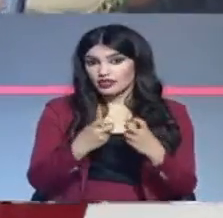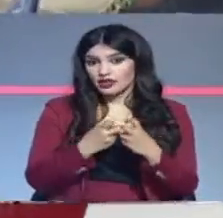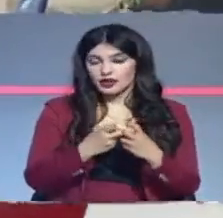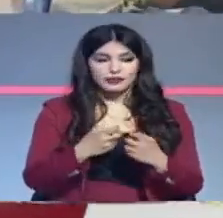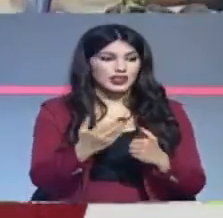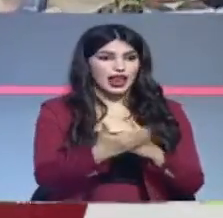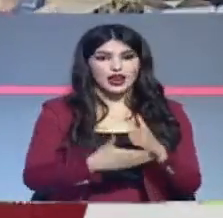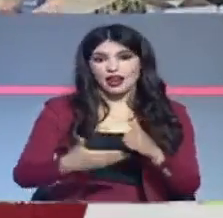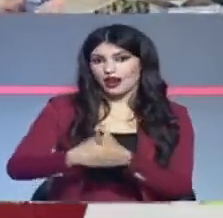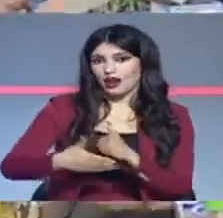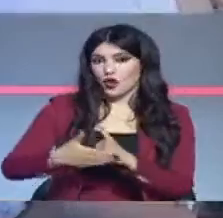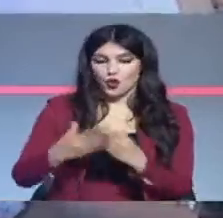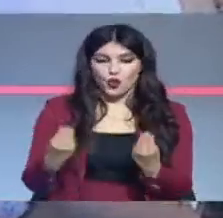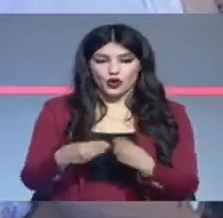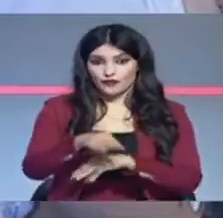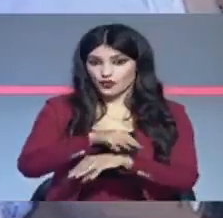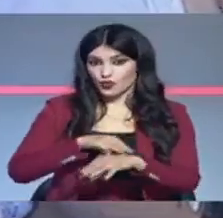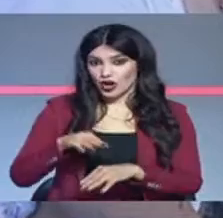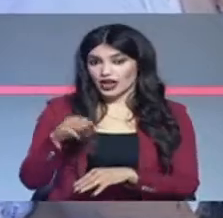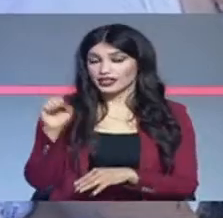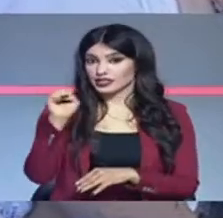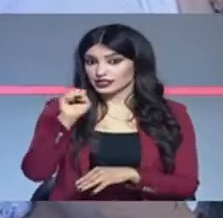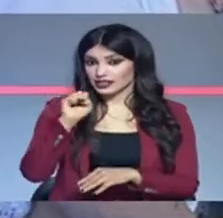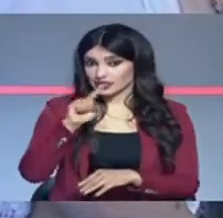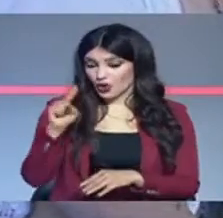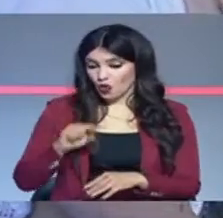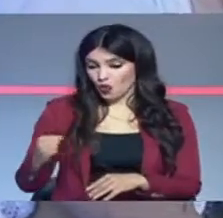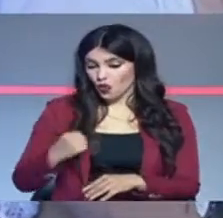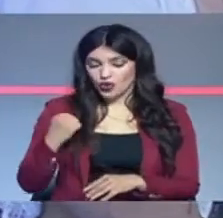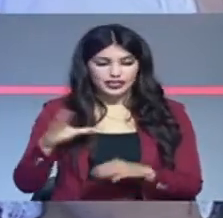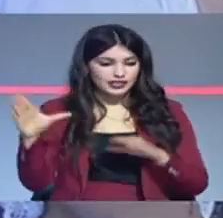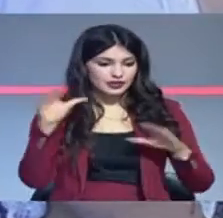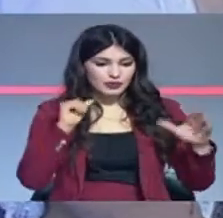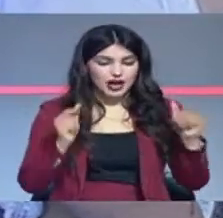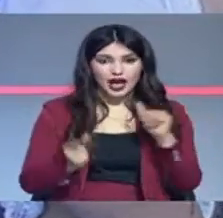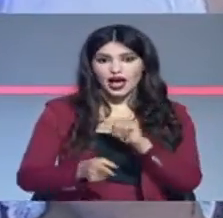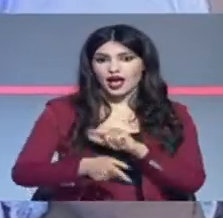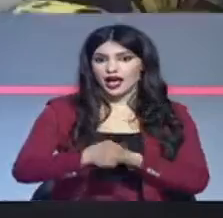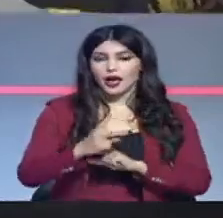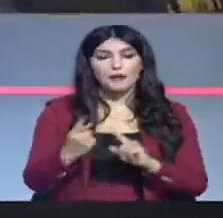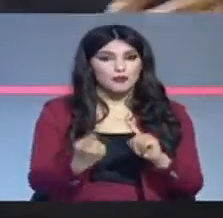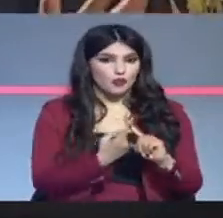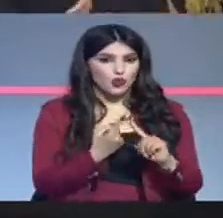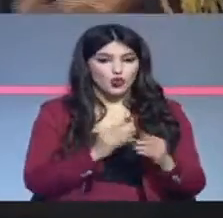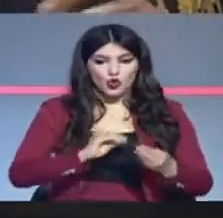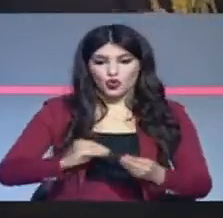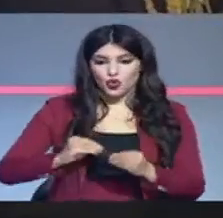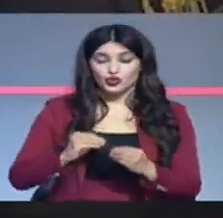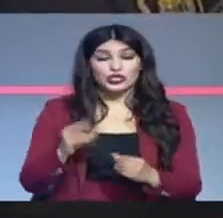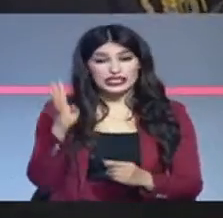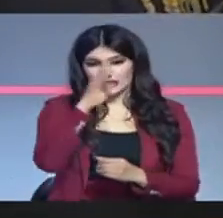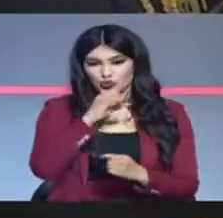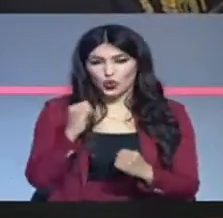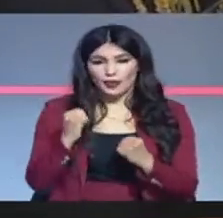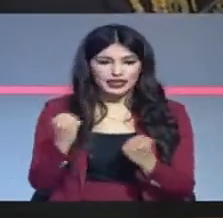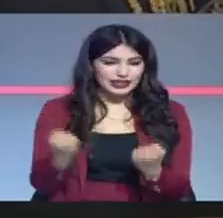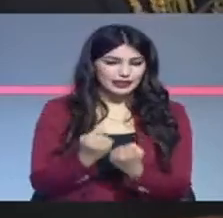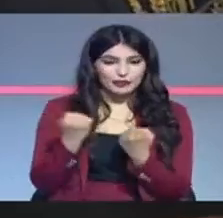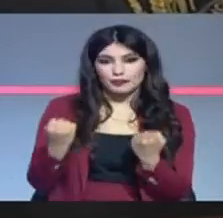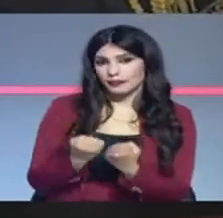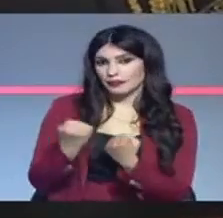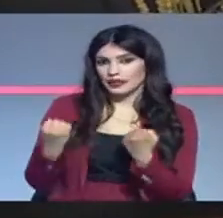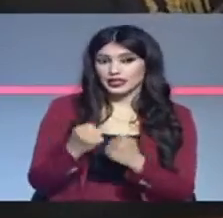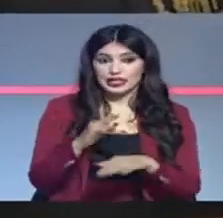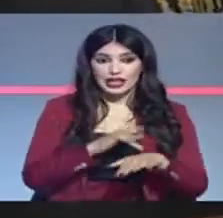شهوان واستمع الى ابرز مشاغلهم والمتمثله اساسا في صعوبات التسويق الناجمه عن تبعات